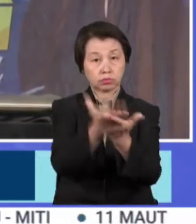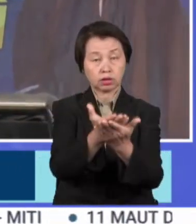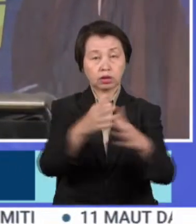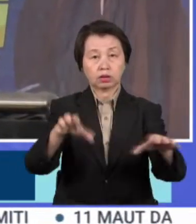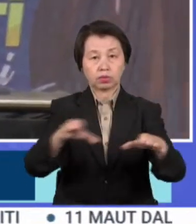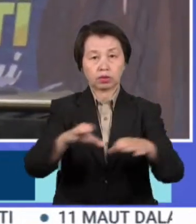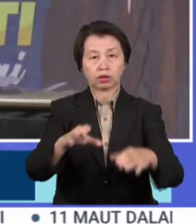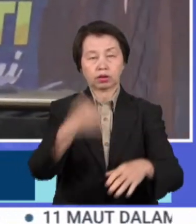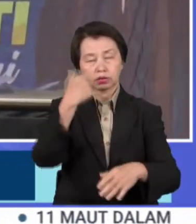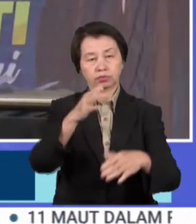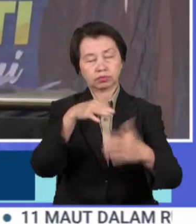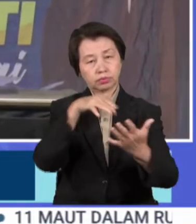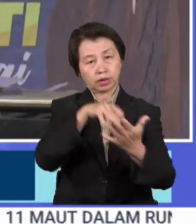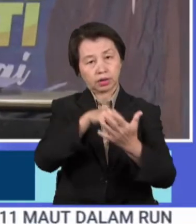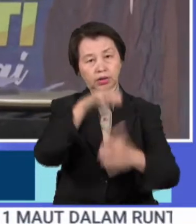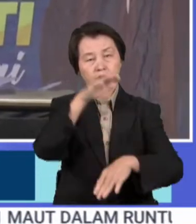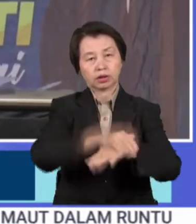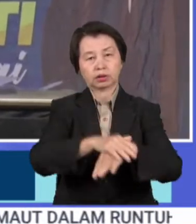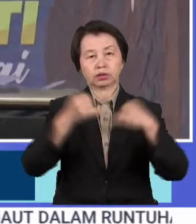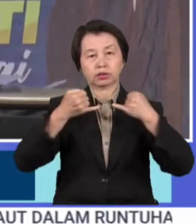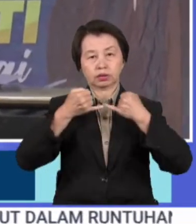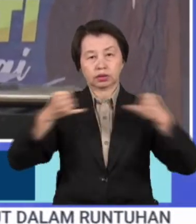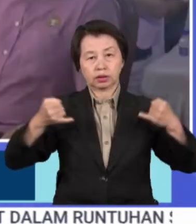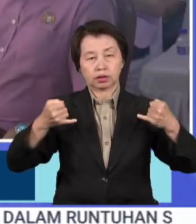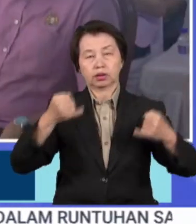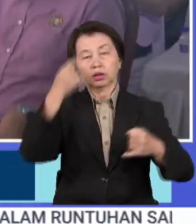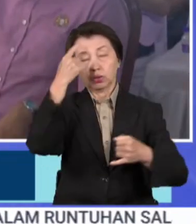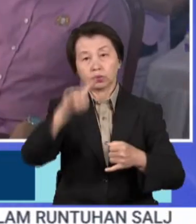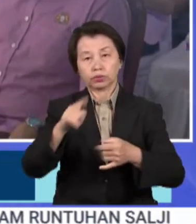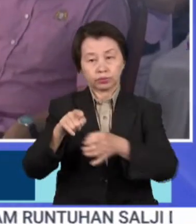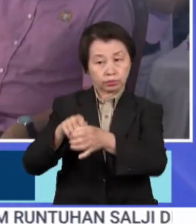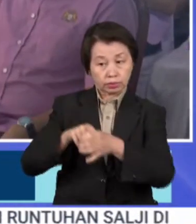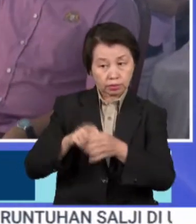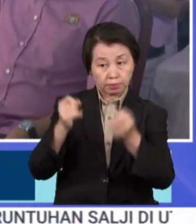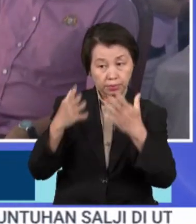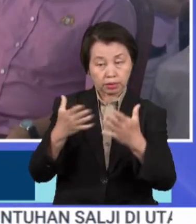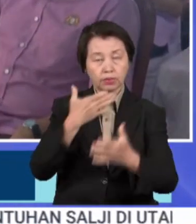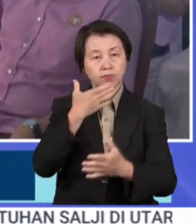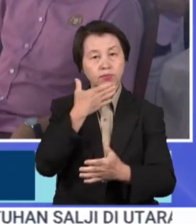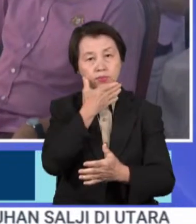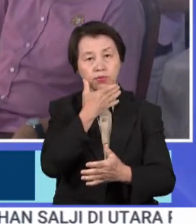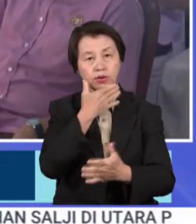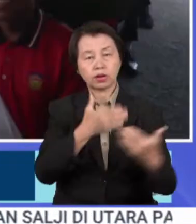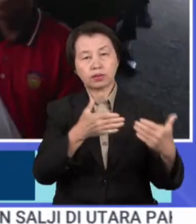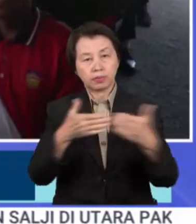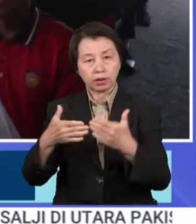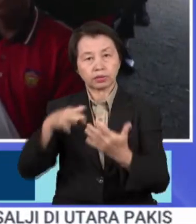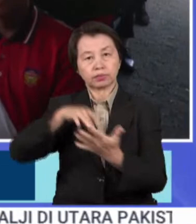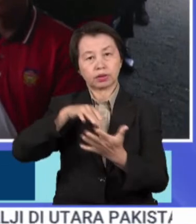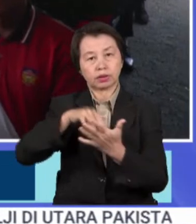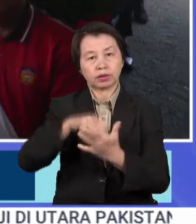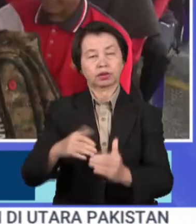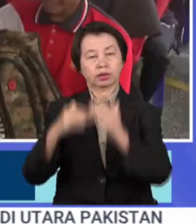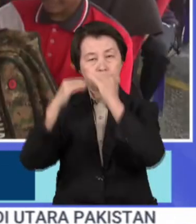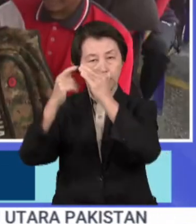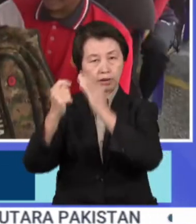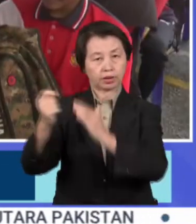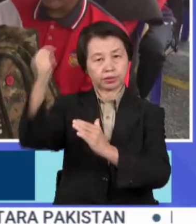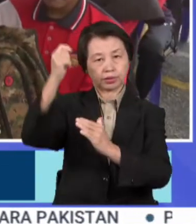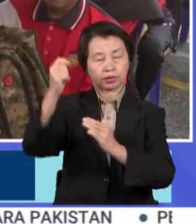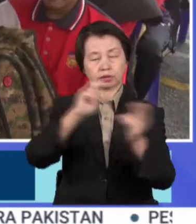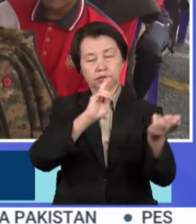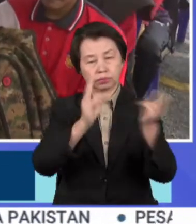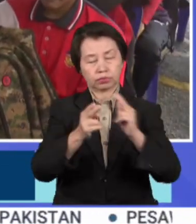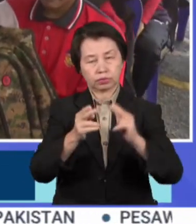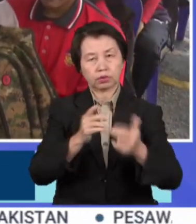melaksanakan sesi pembelajaran secara dalam talian. Ia bagi menarik lebih ramai golongan muda melanjutkan pengajian ke peringkat tinggi. Perubahan lain